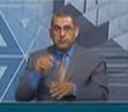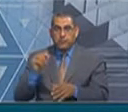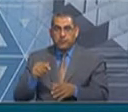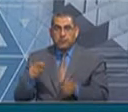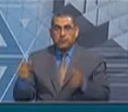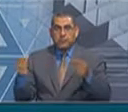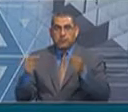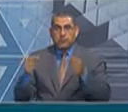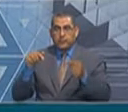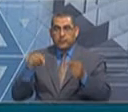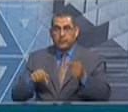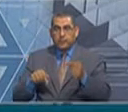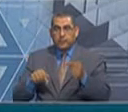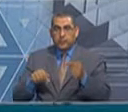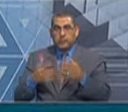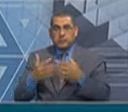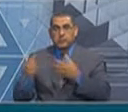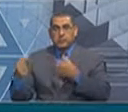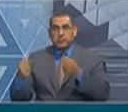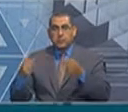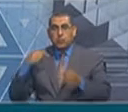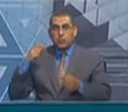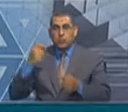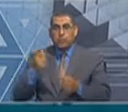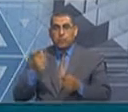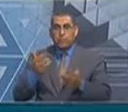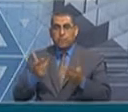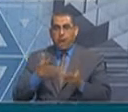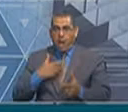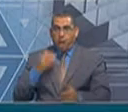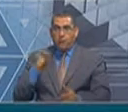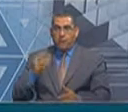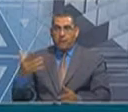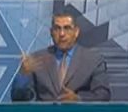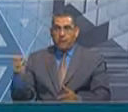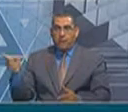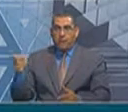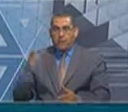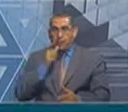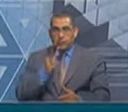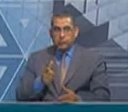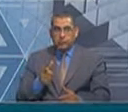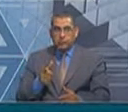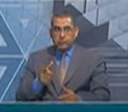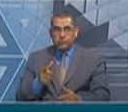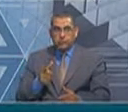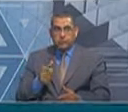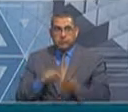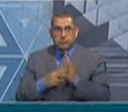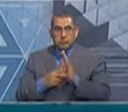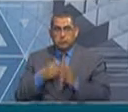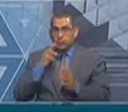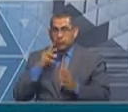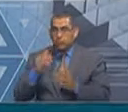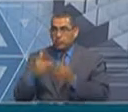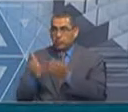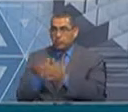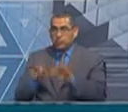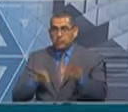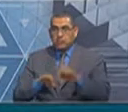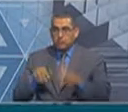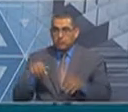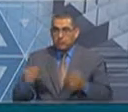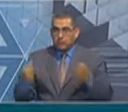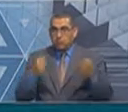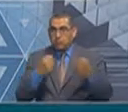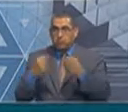الخلافات حول وزارة المالية في البداية، وقد استجد يعني هذه المواقف السياسية التي حصلت